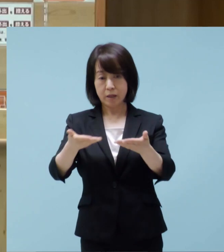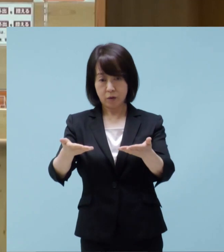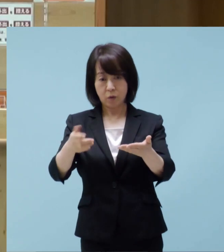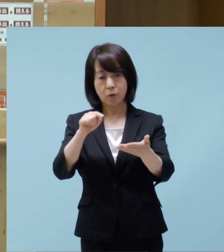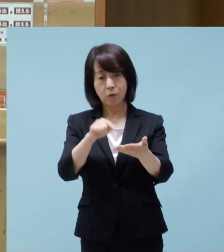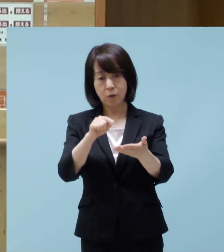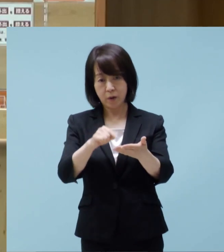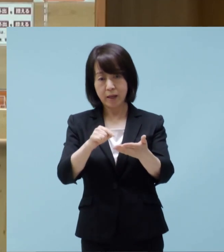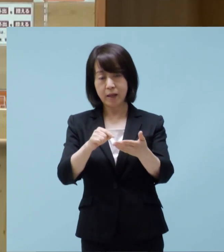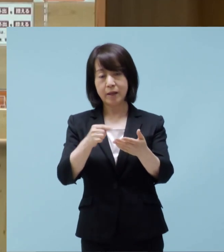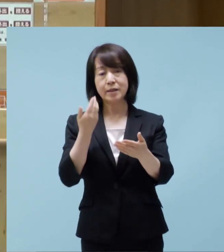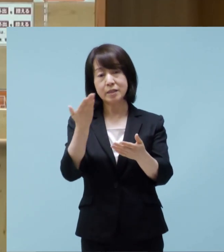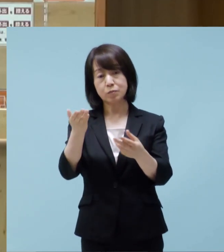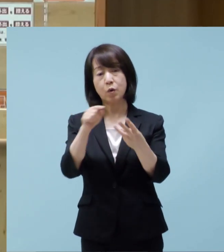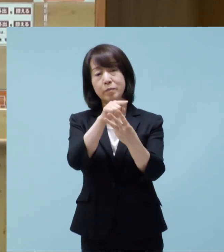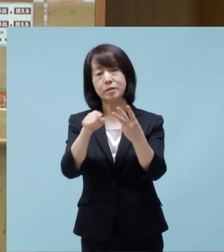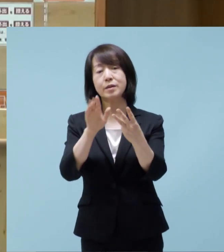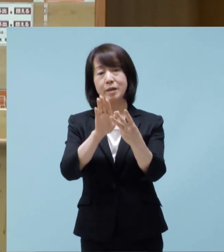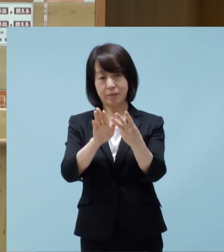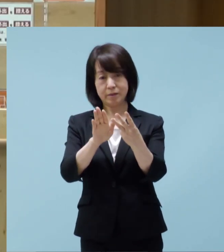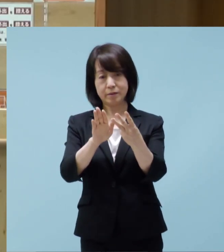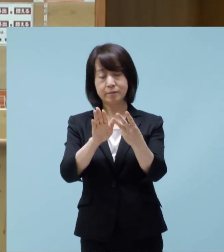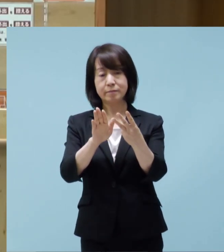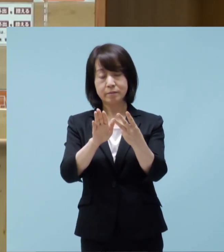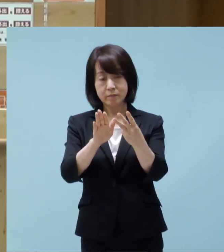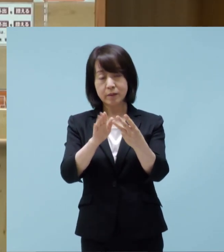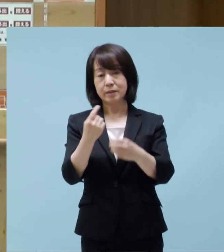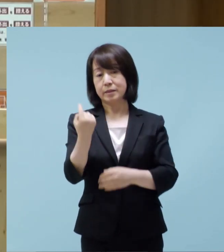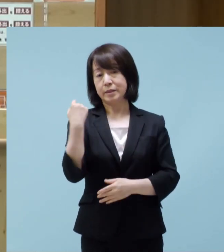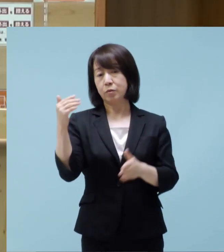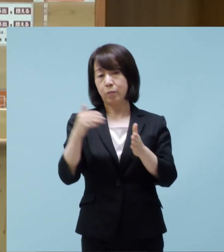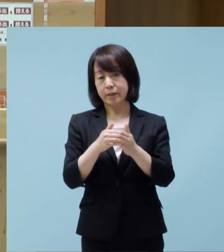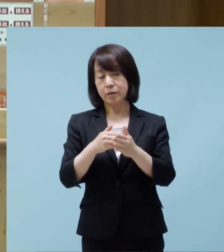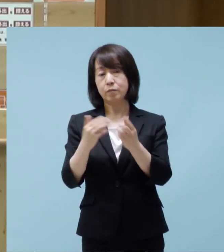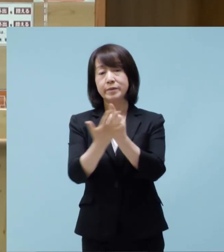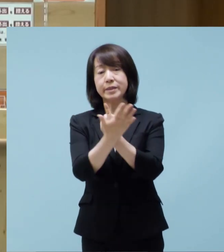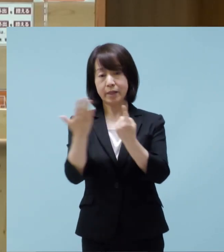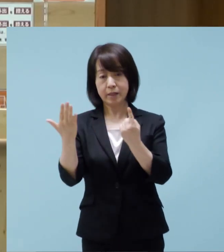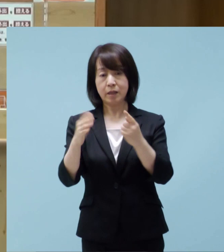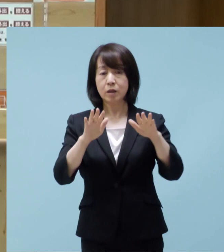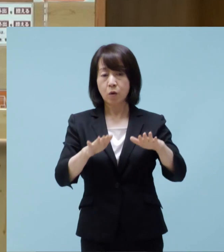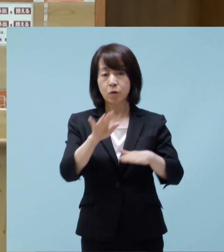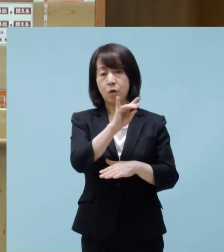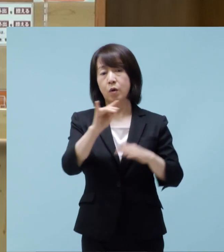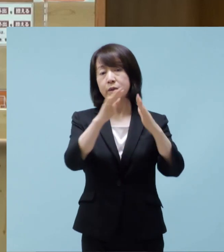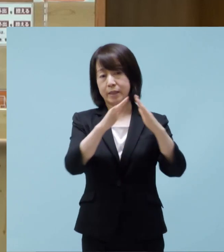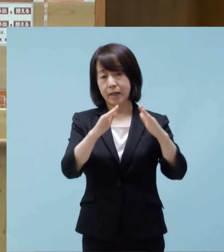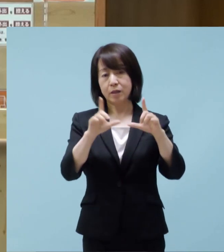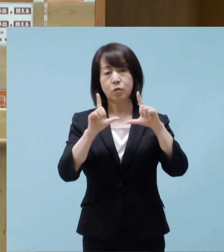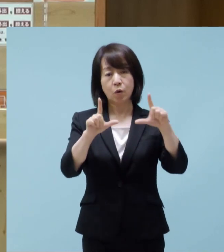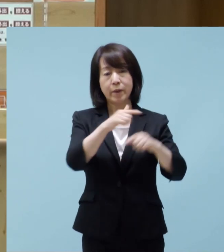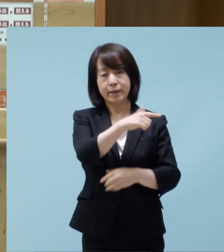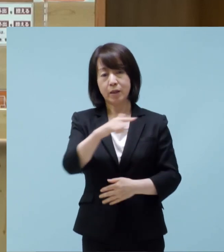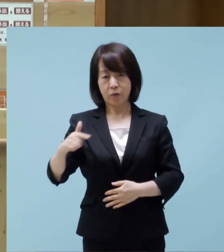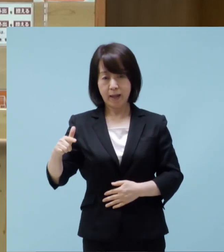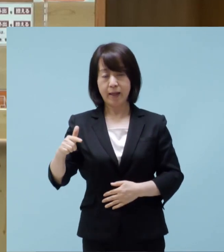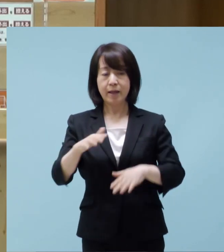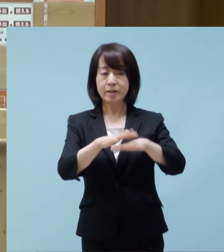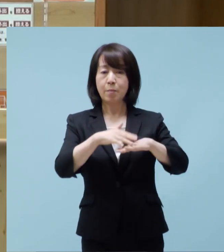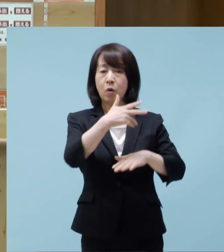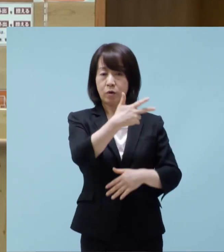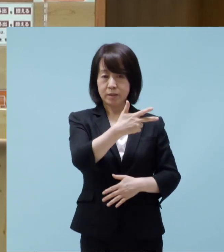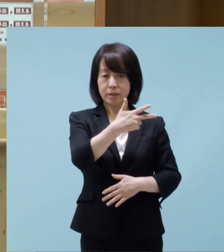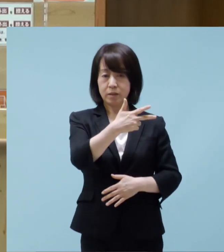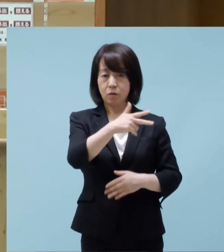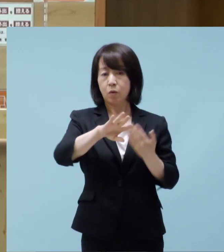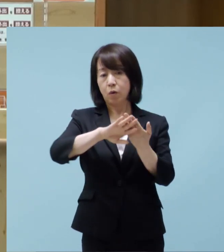。知事は昨日までの記者会見や本日の道議会の答弁等で、札幌と札幌以外の